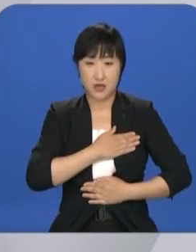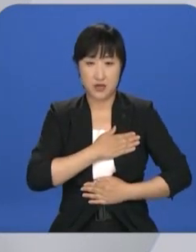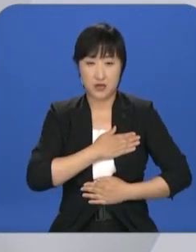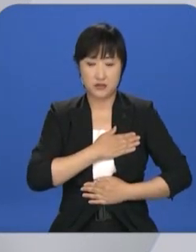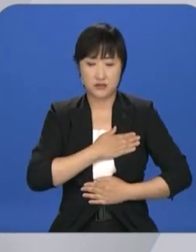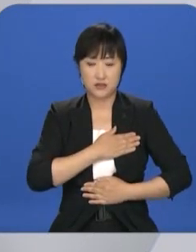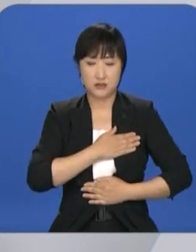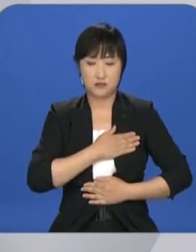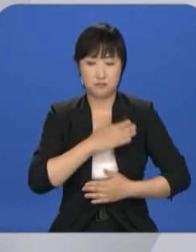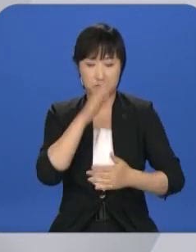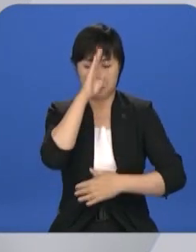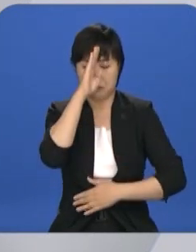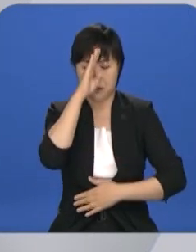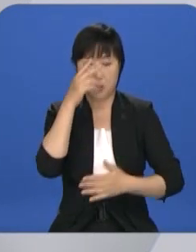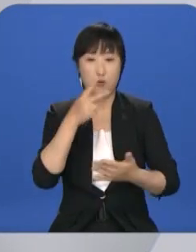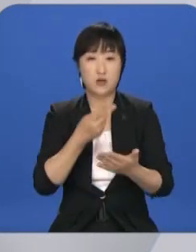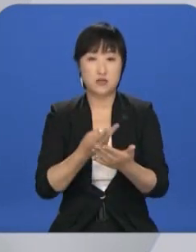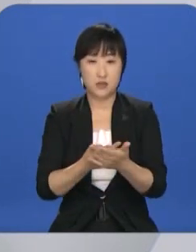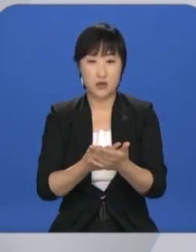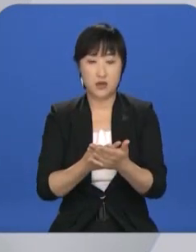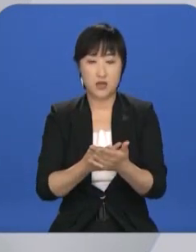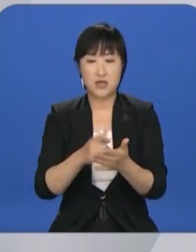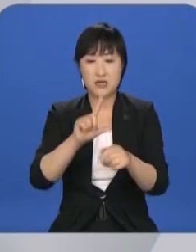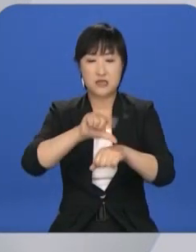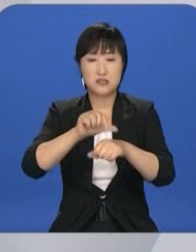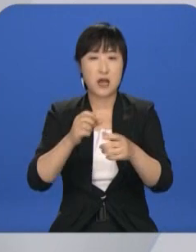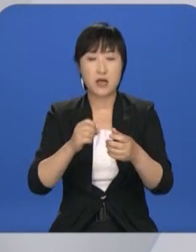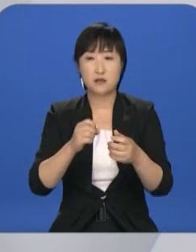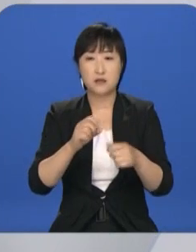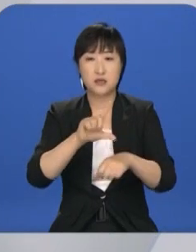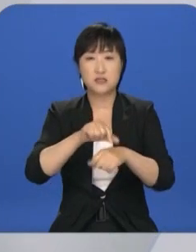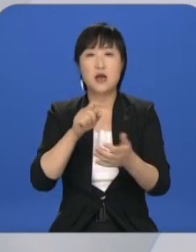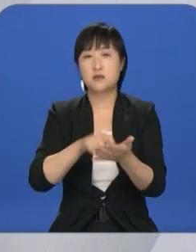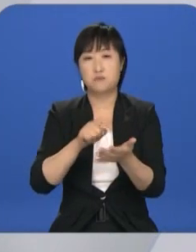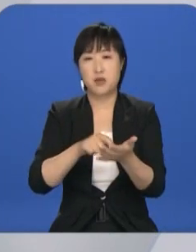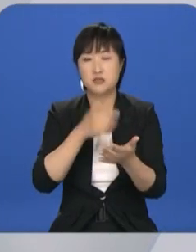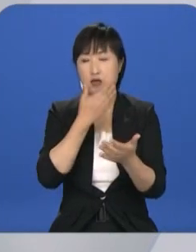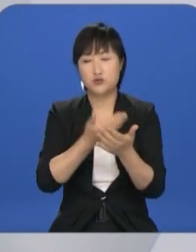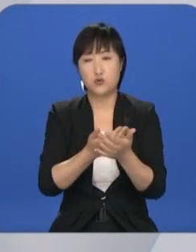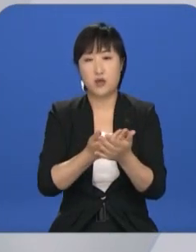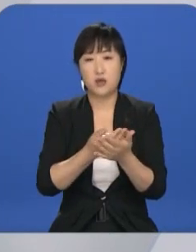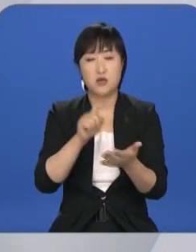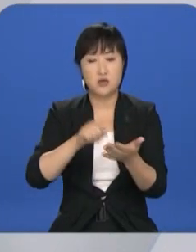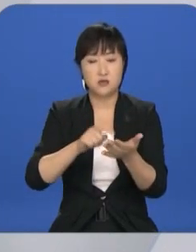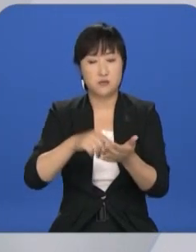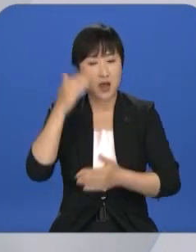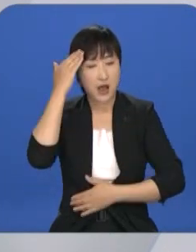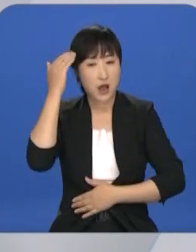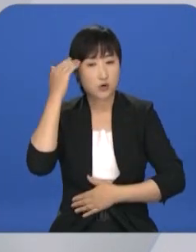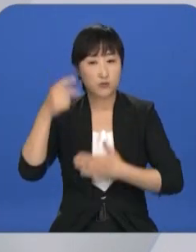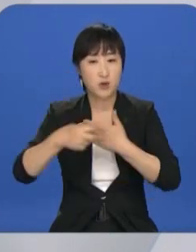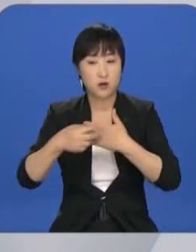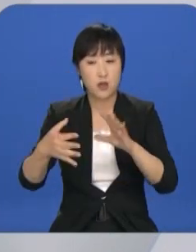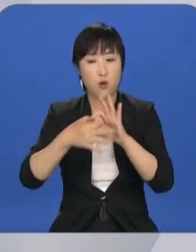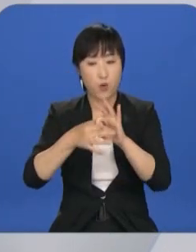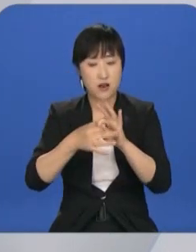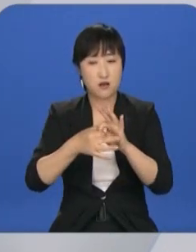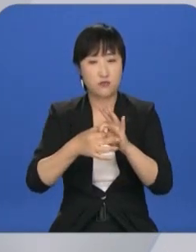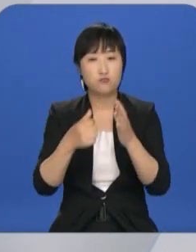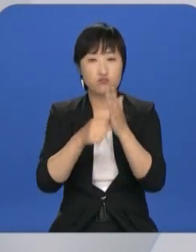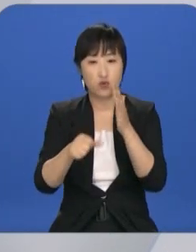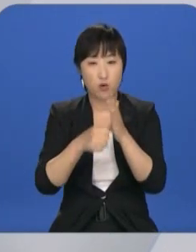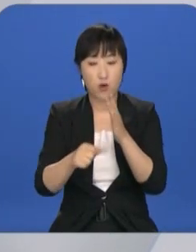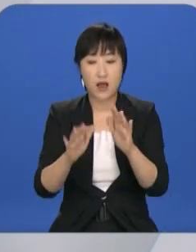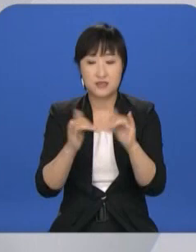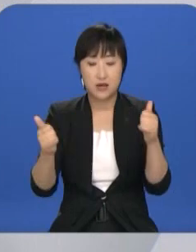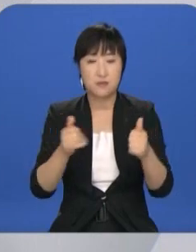환자가 골든타임을 놓치면 생명을 잃을 수 있기 때문에 우리 군 응급기관인 한국병원에 관련 장비와